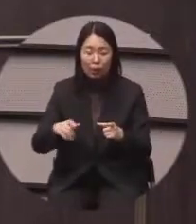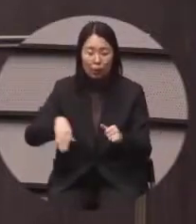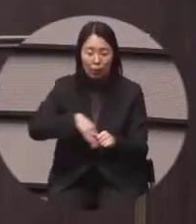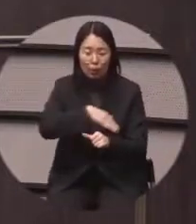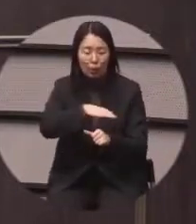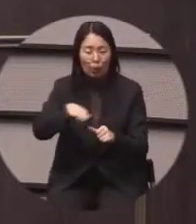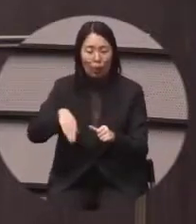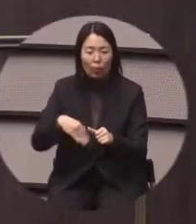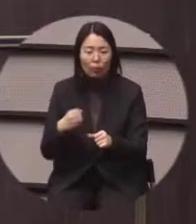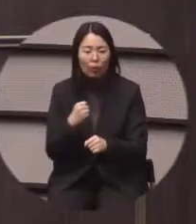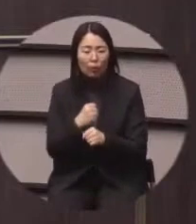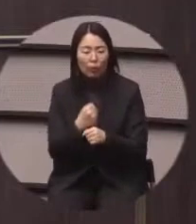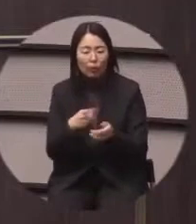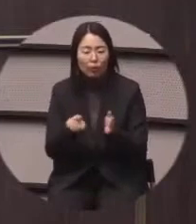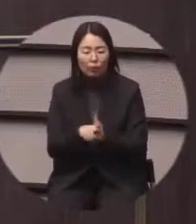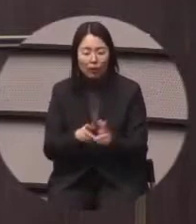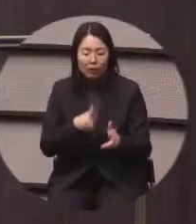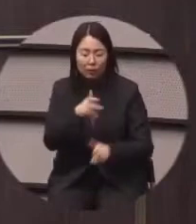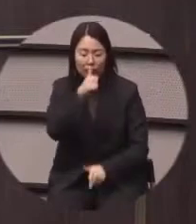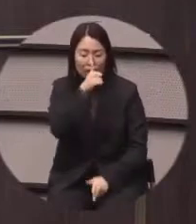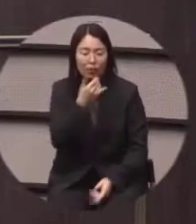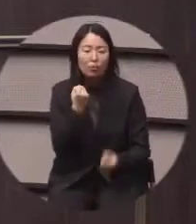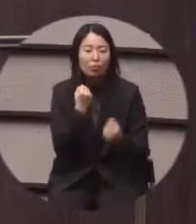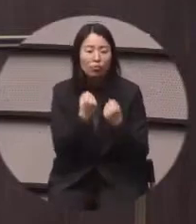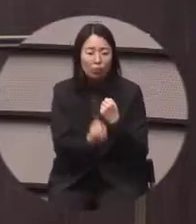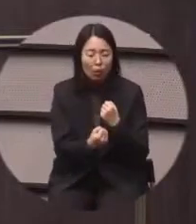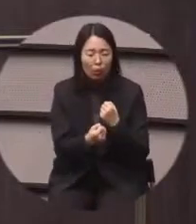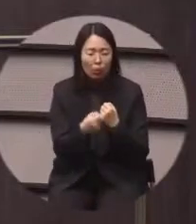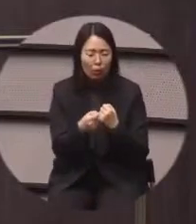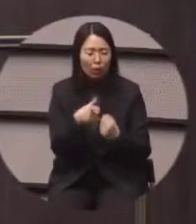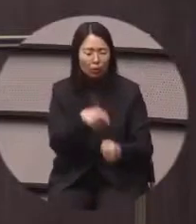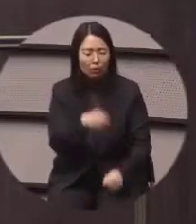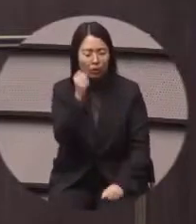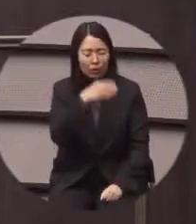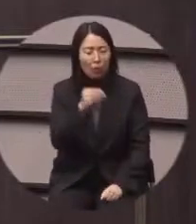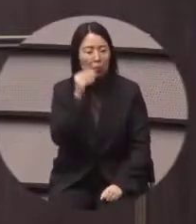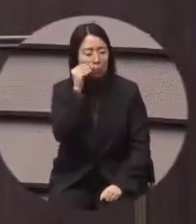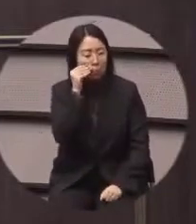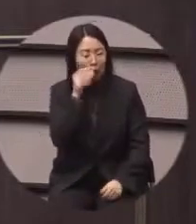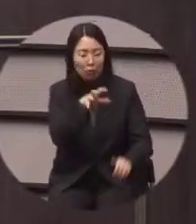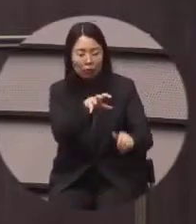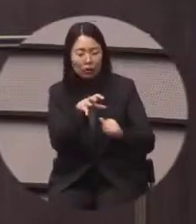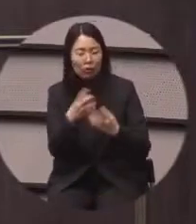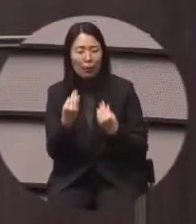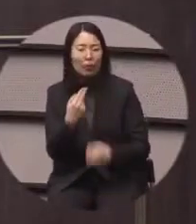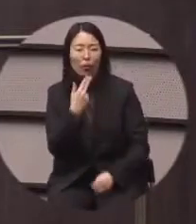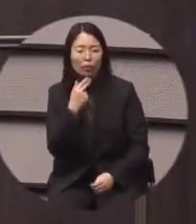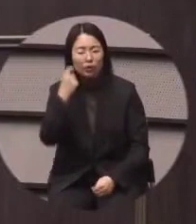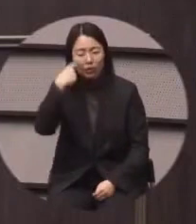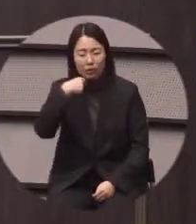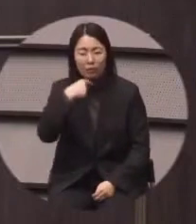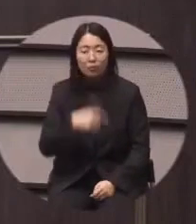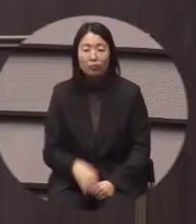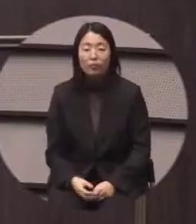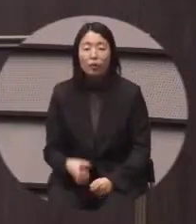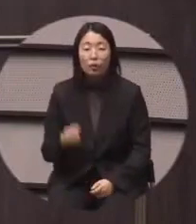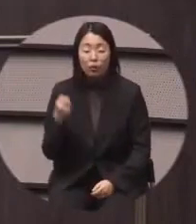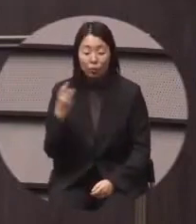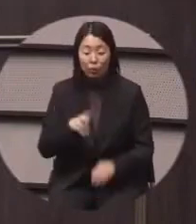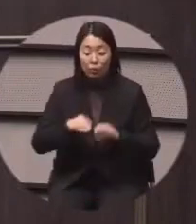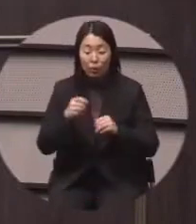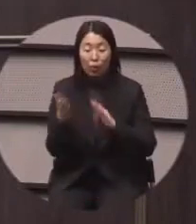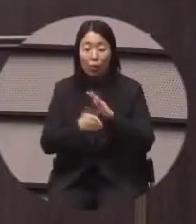산재해 있는데 이를 정리하지 못하고 있는 느낌이며 기부채납 받은 시유지가 있음에도 사업 목적을 못